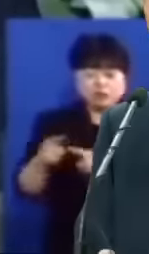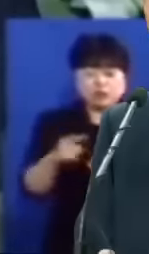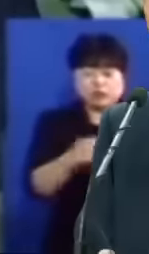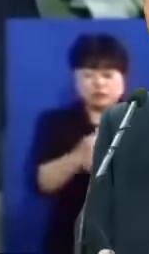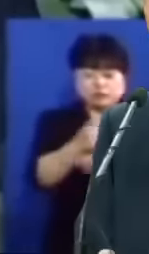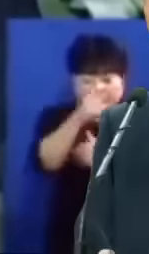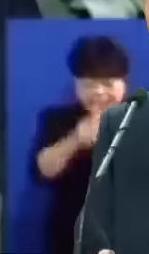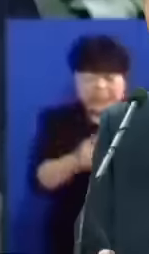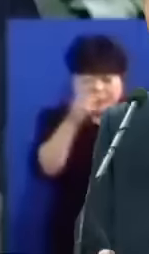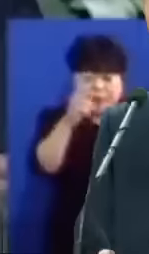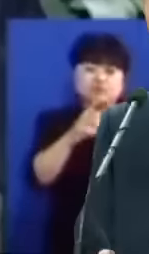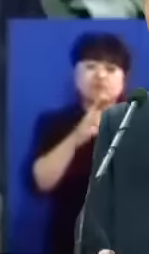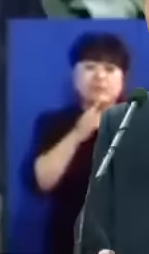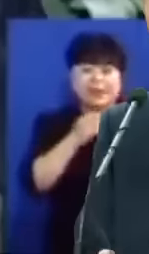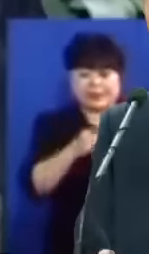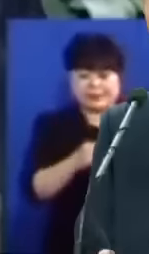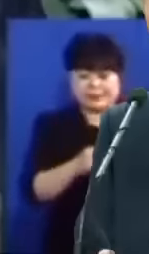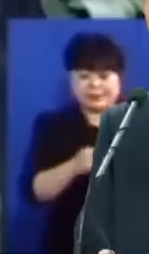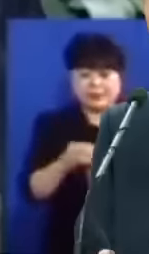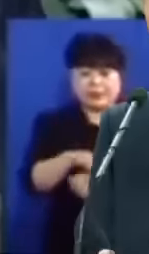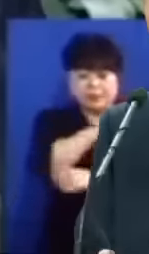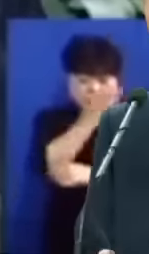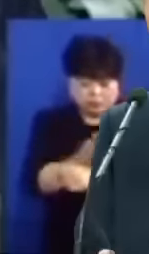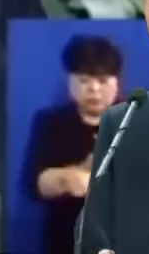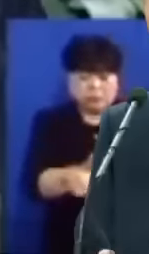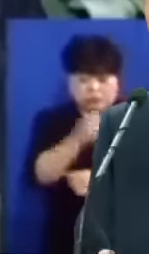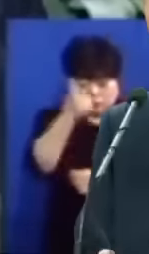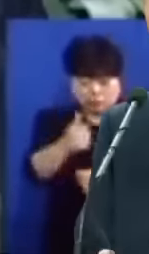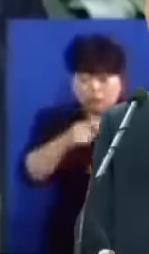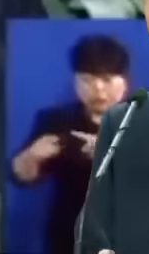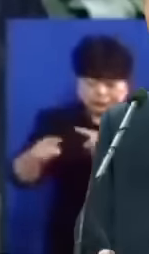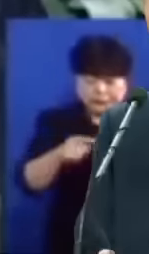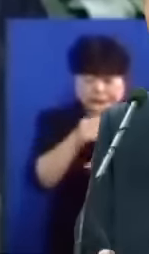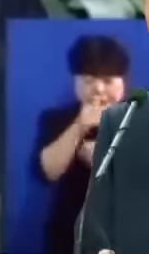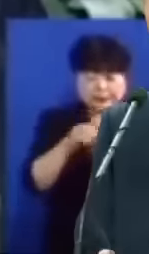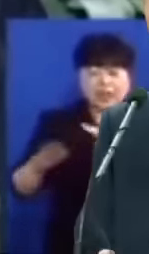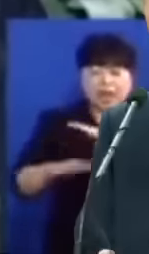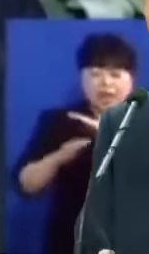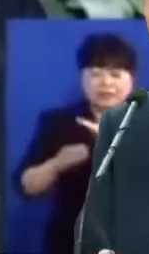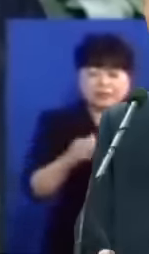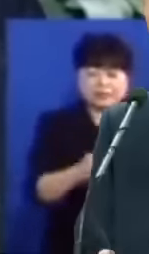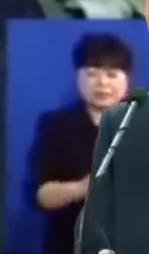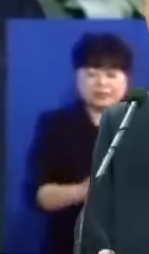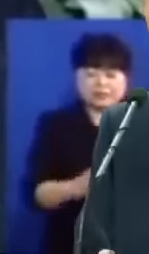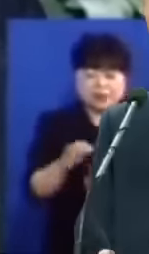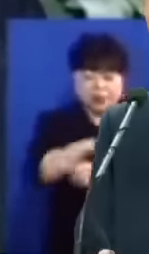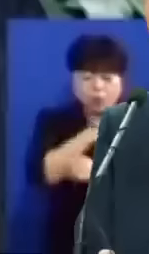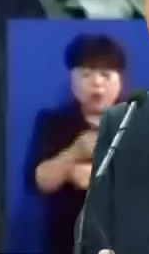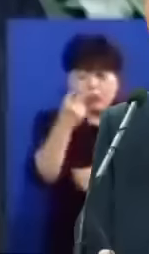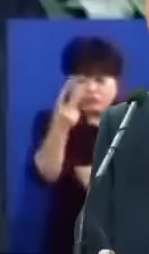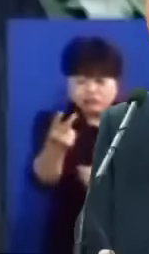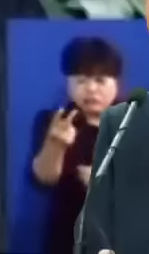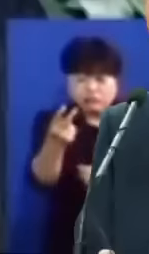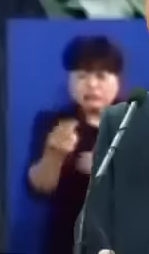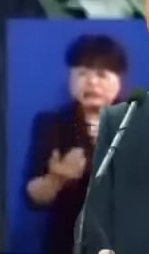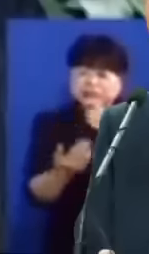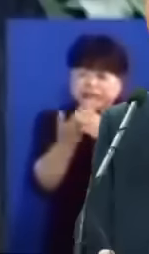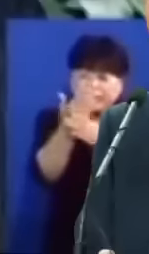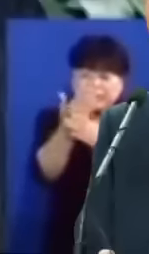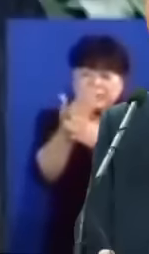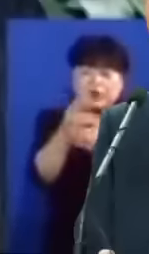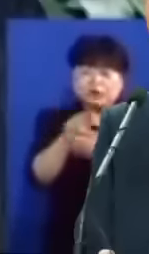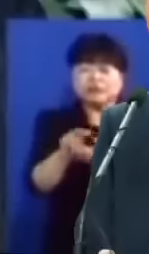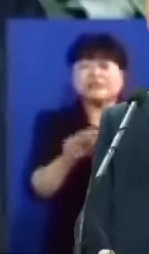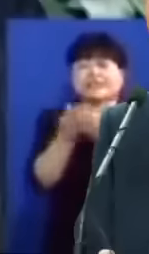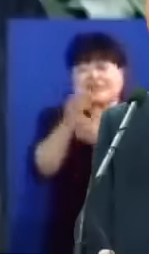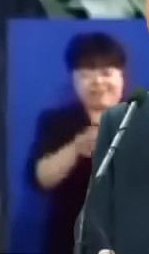계십니다. 하나님이 절대 주권자인 것입니다. 가정에도 주권자가 둘이가 생기면